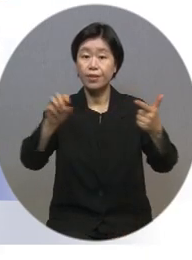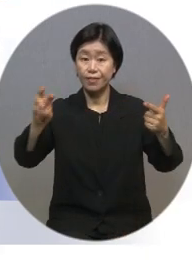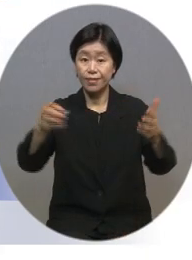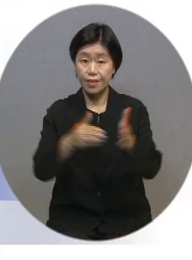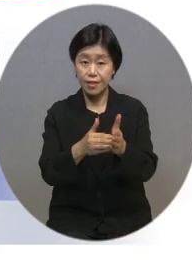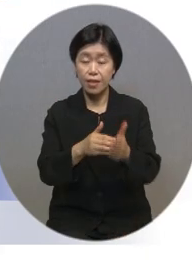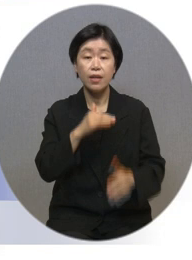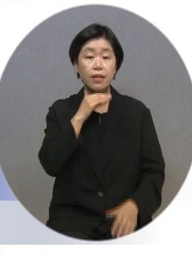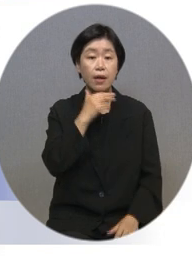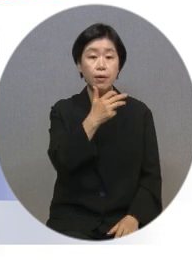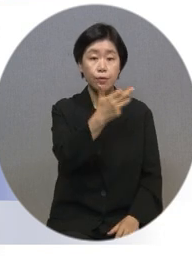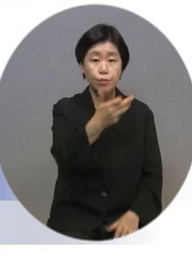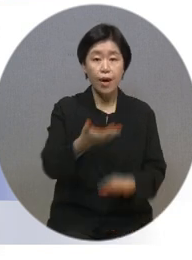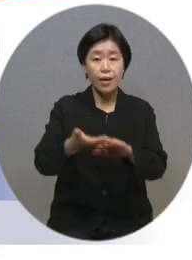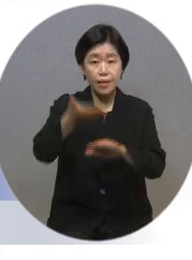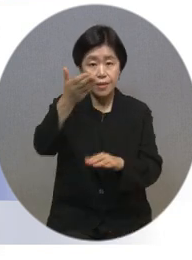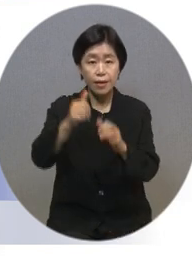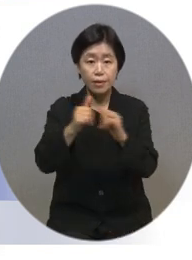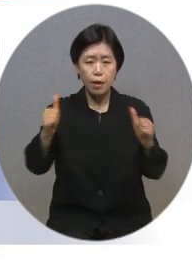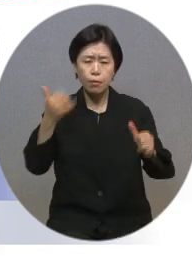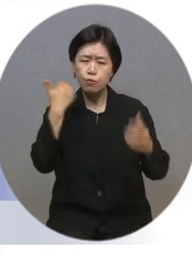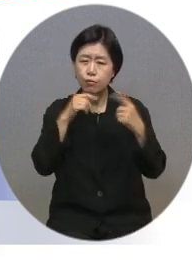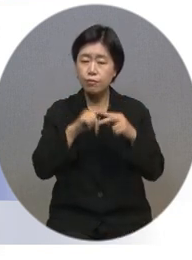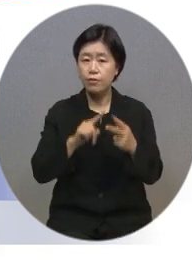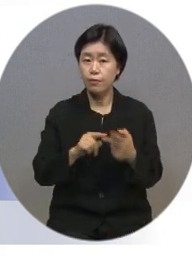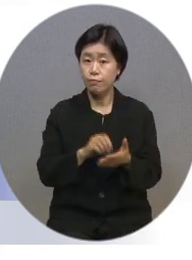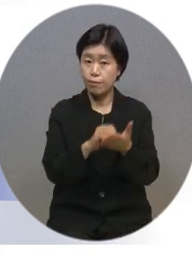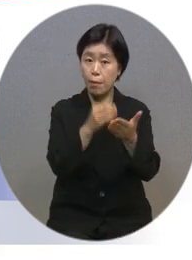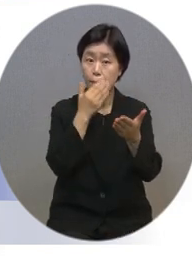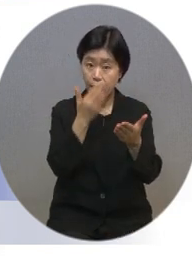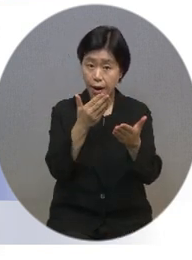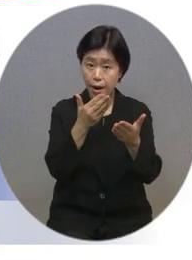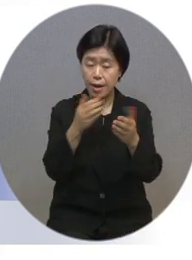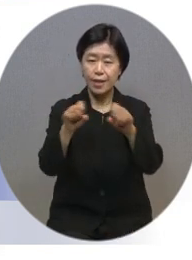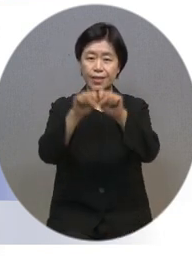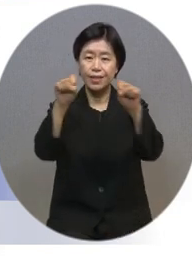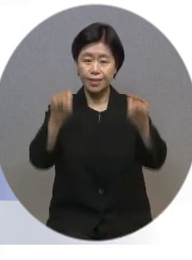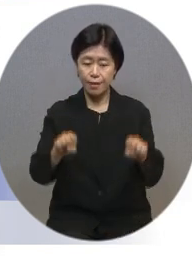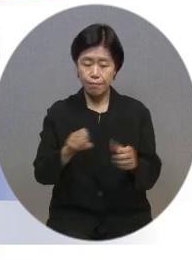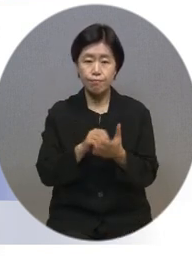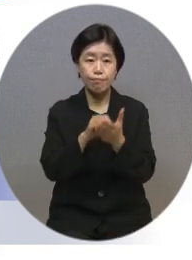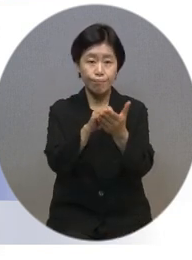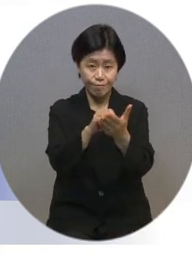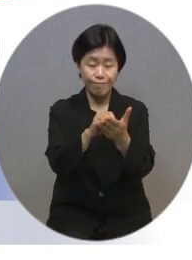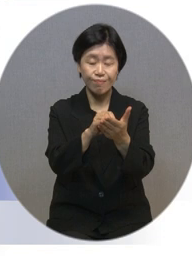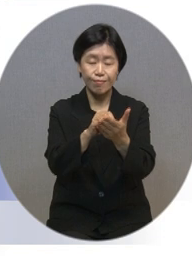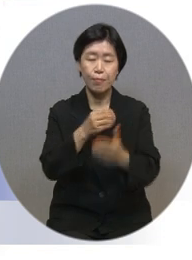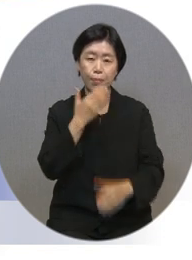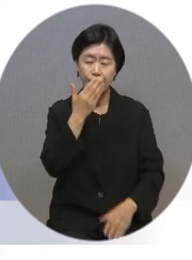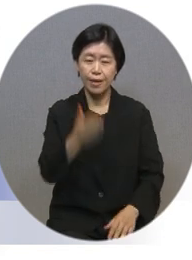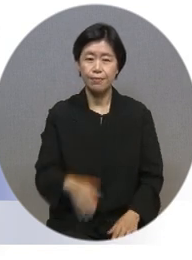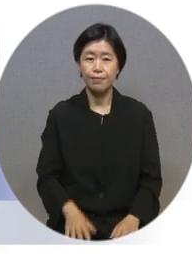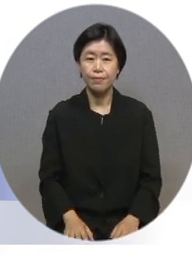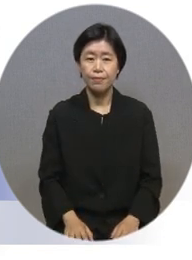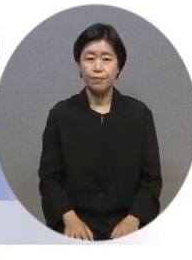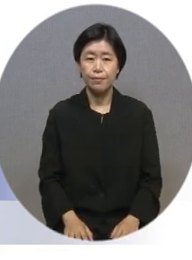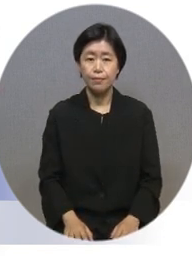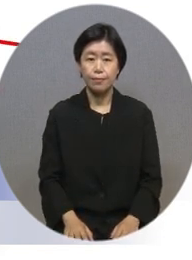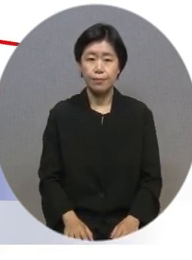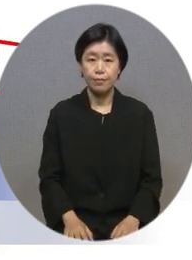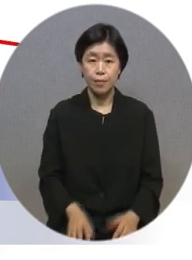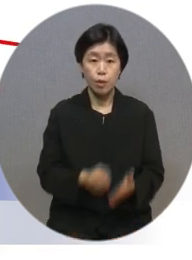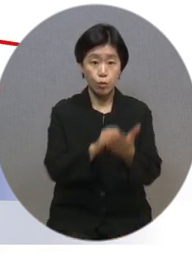18세 이상 동민은 누구나 지원할 수 있으며 자원봉사 포털 시스템에 가입해 신청할 수 있습니다